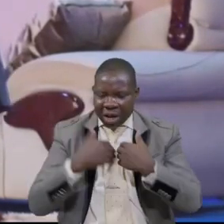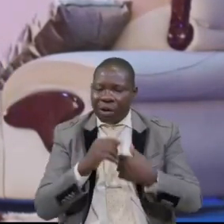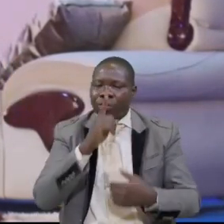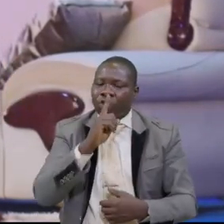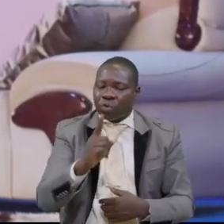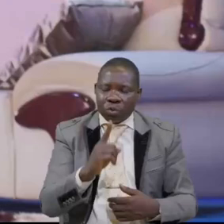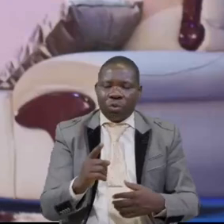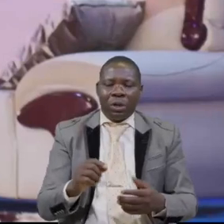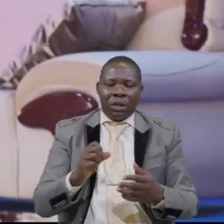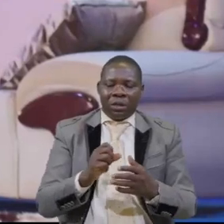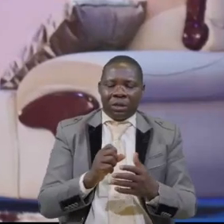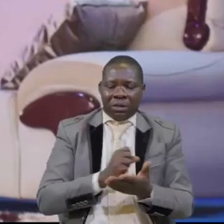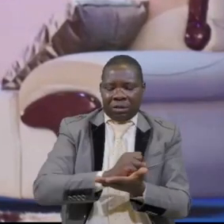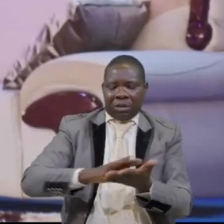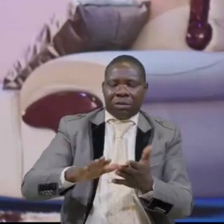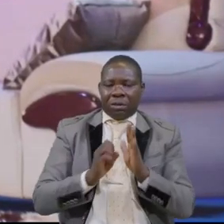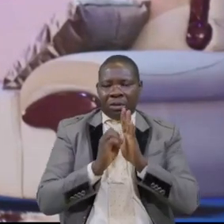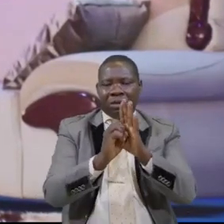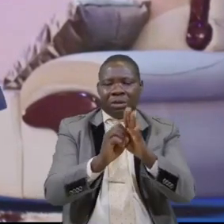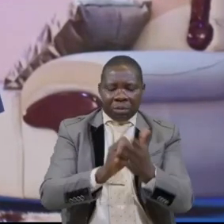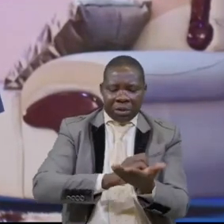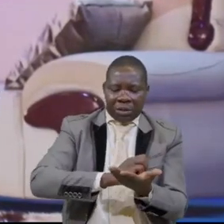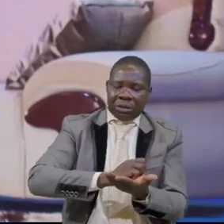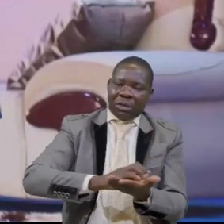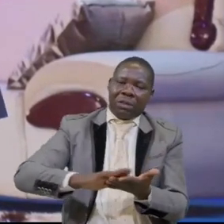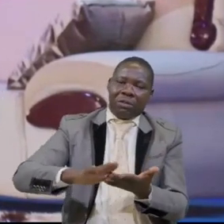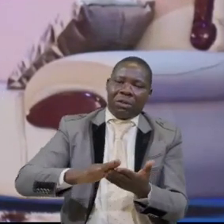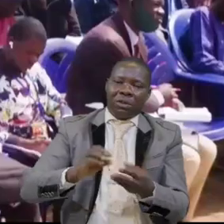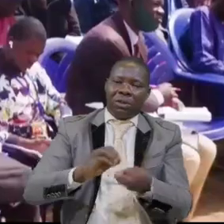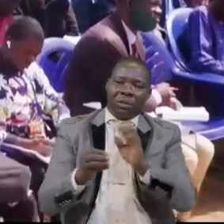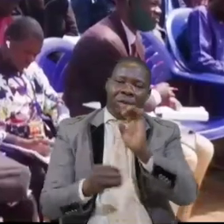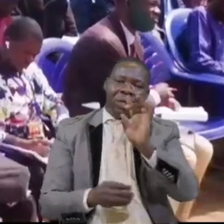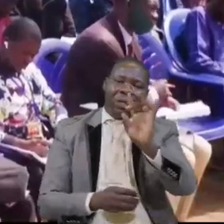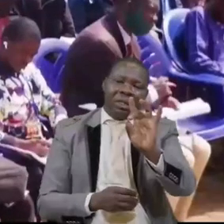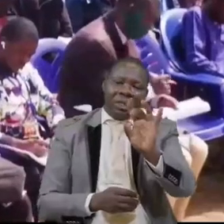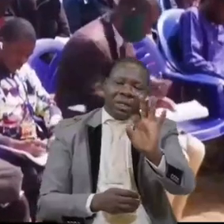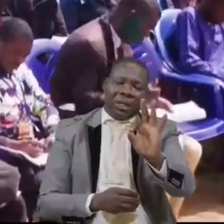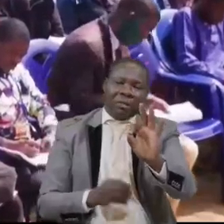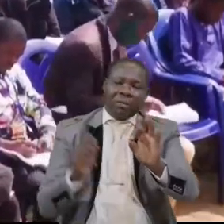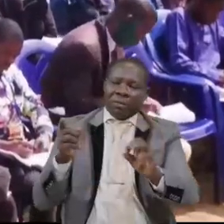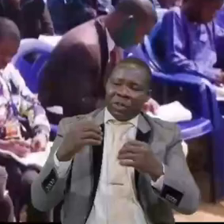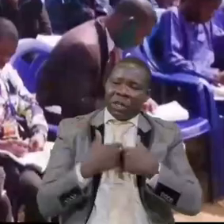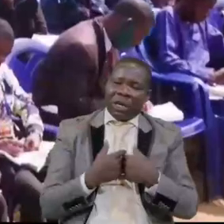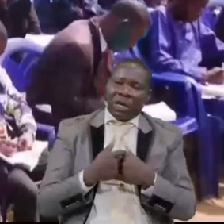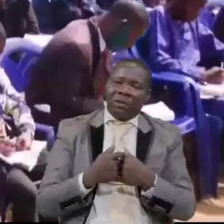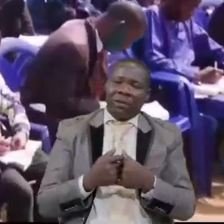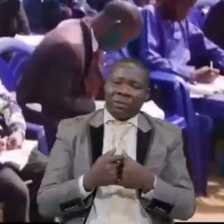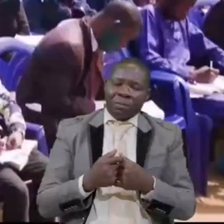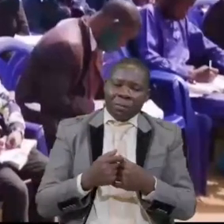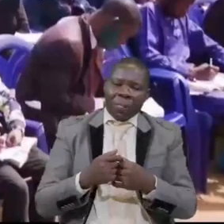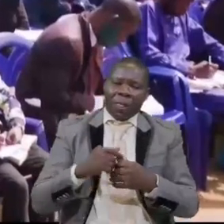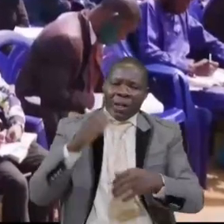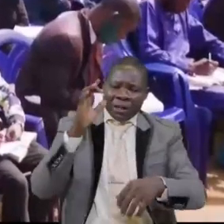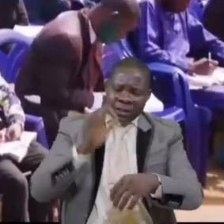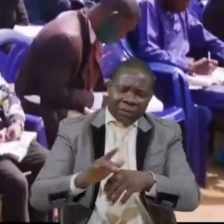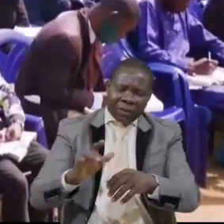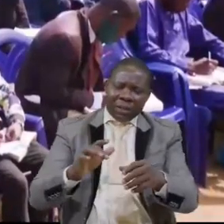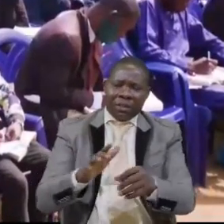une sanctification exemplaire. Neuvièmement, il avait une supplication effective, efficace, une supplication